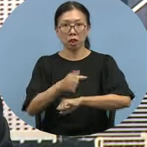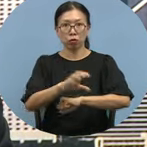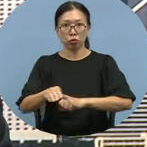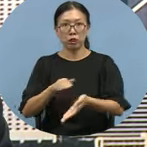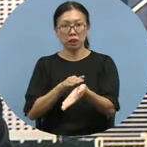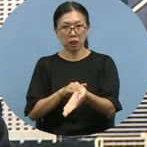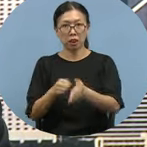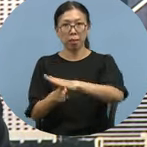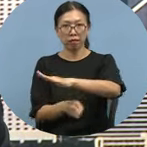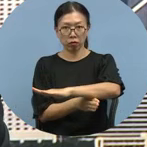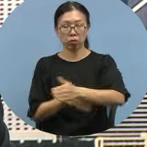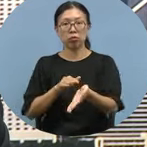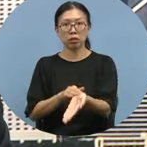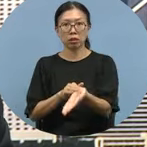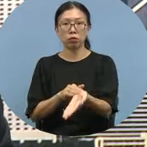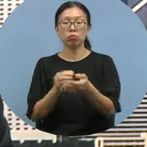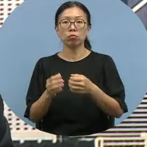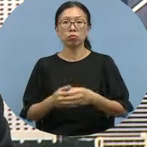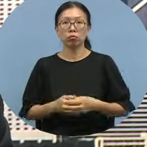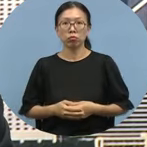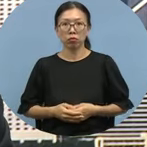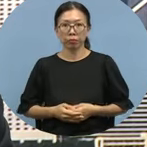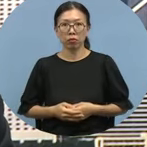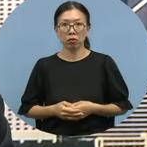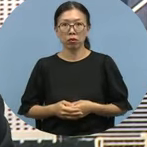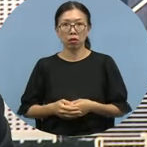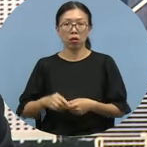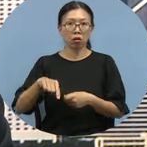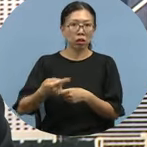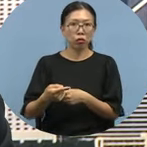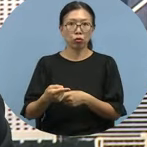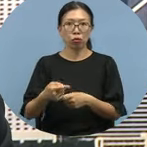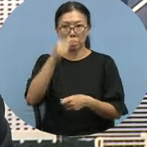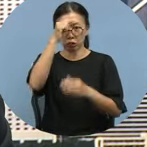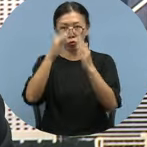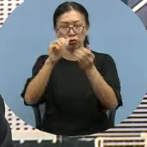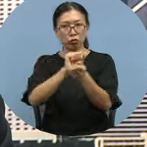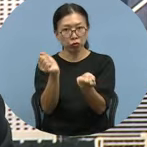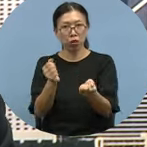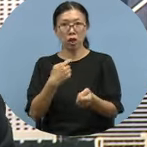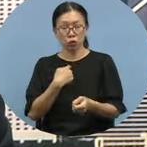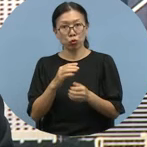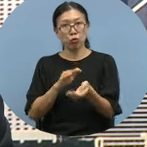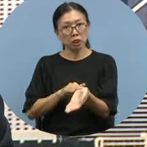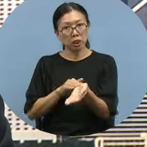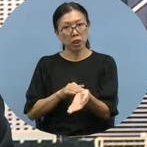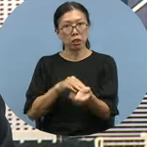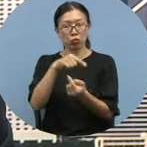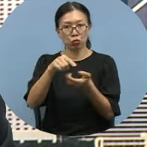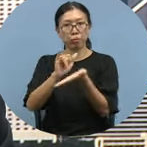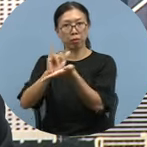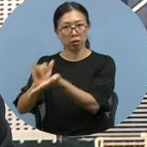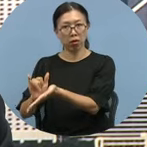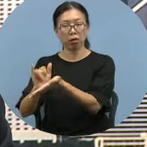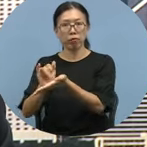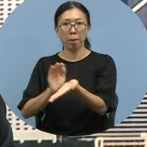設施接受緊治療嘅。加埋出咗院同埋因為治療需要轉咗翻醫院嘅病人咧，